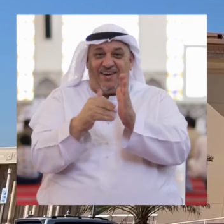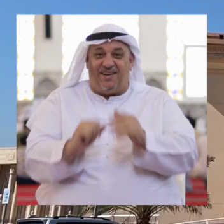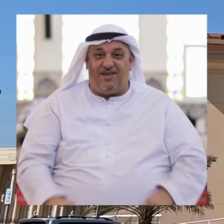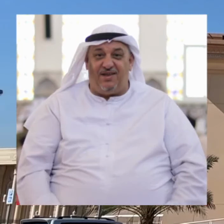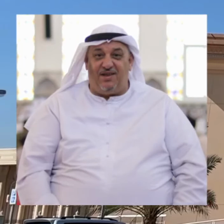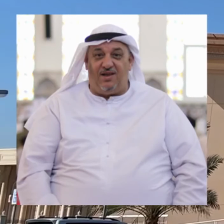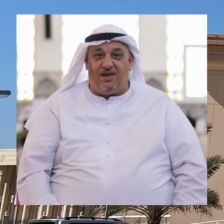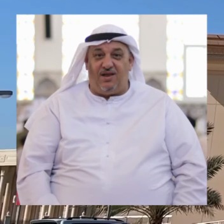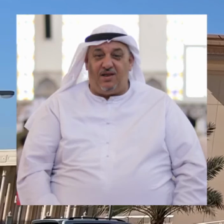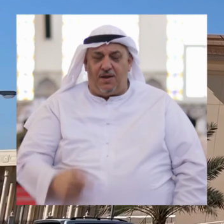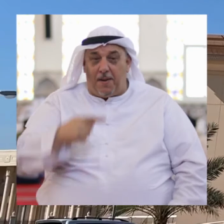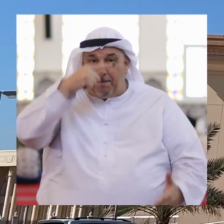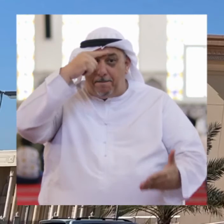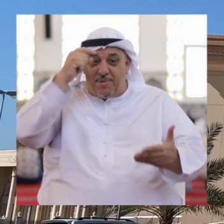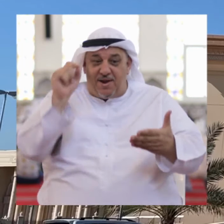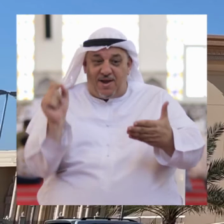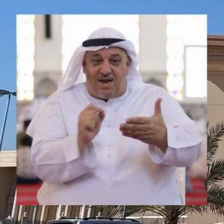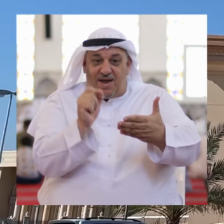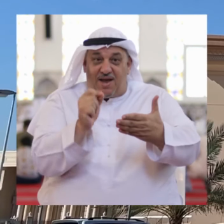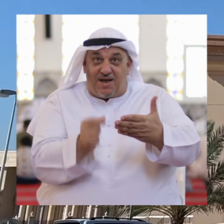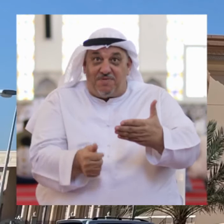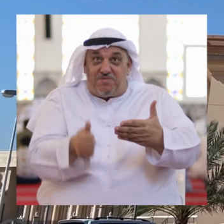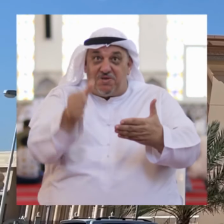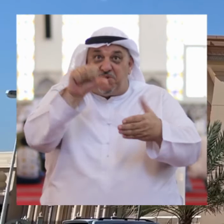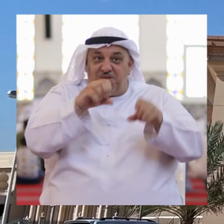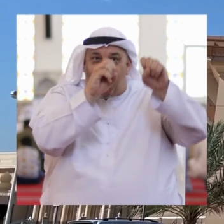والقدر خيره وشره